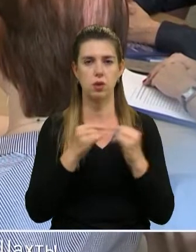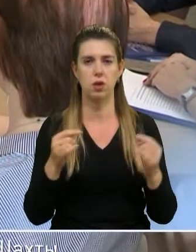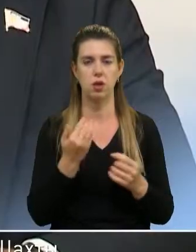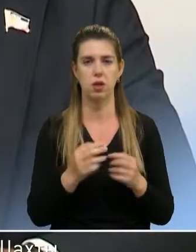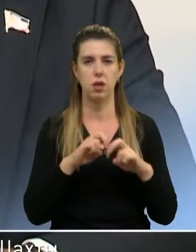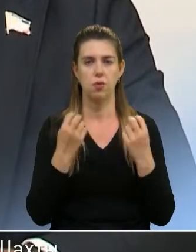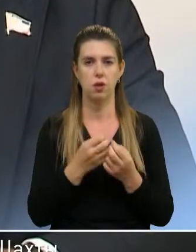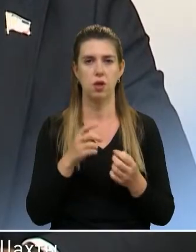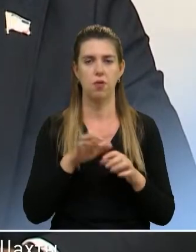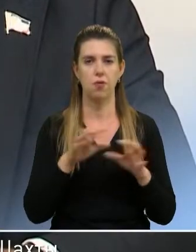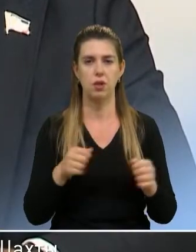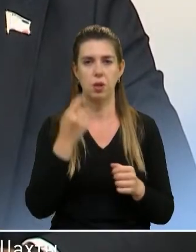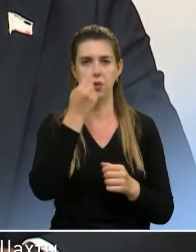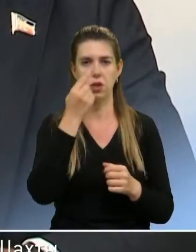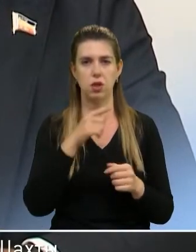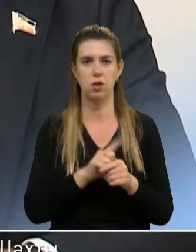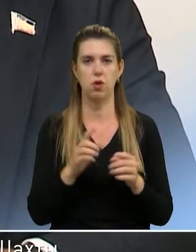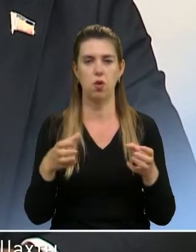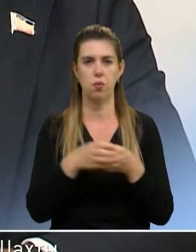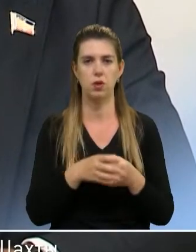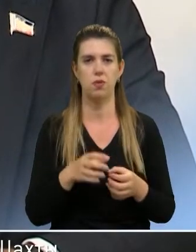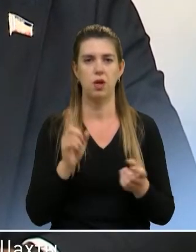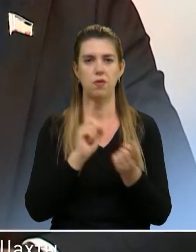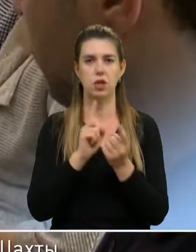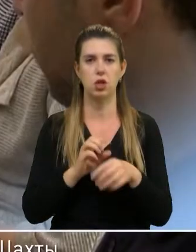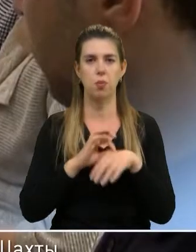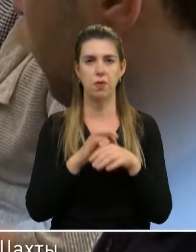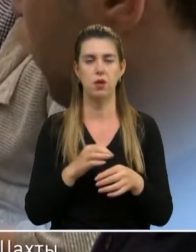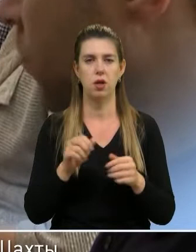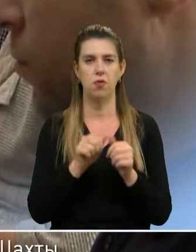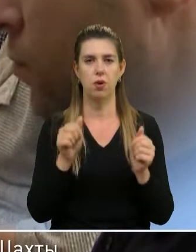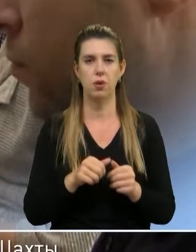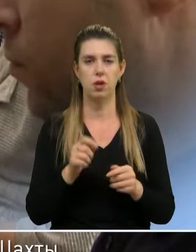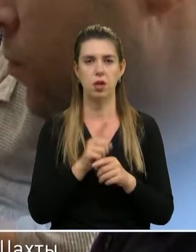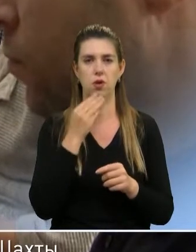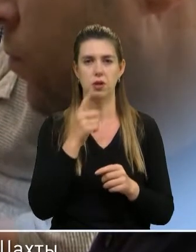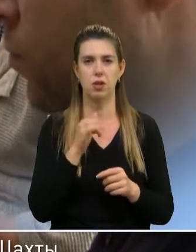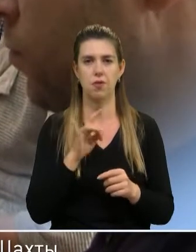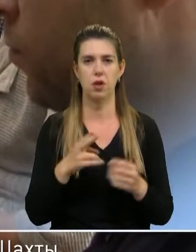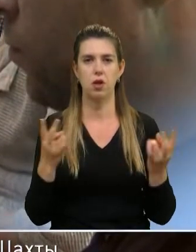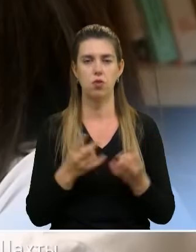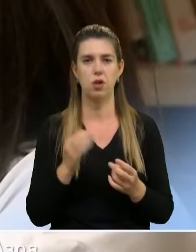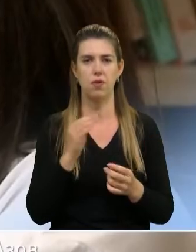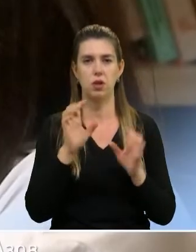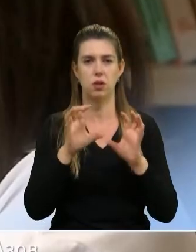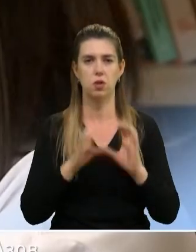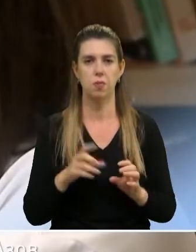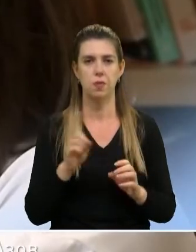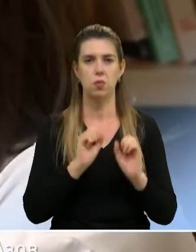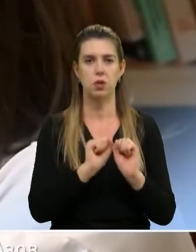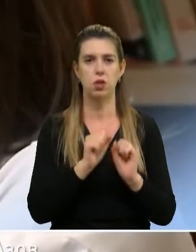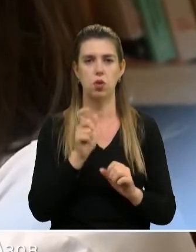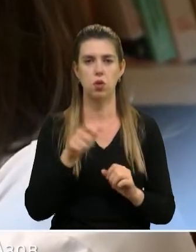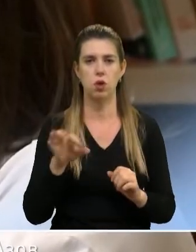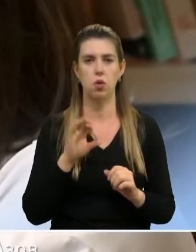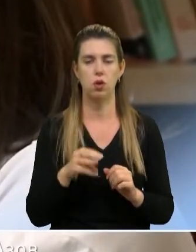представители исполнительной власти и психологического сообщества. Встречу провели в формате делового завтрака. Необходим федеральный закон, чтобы защитить людей